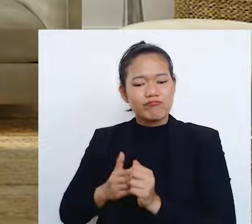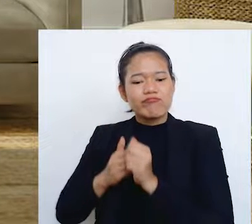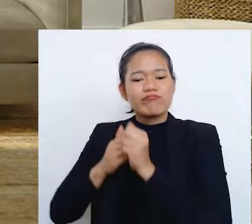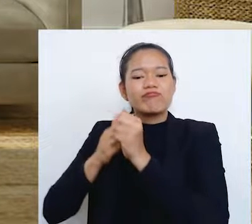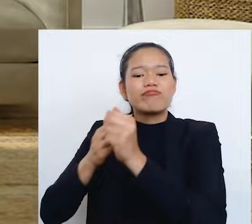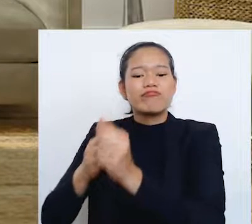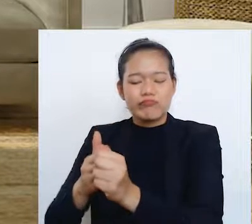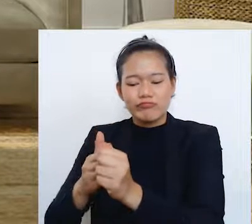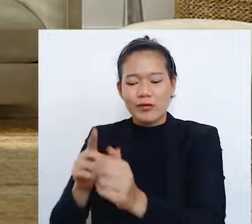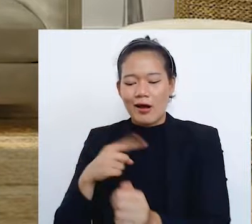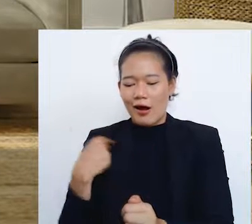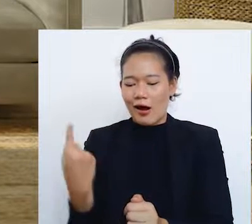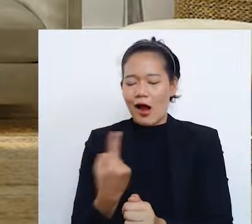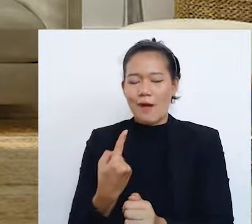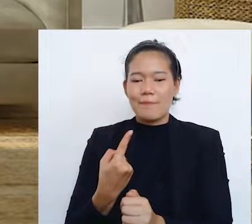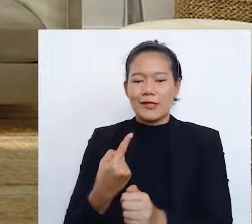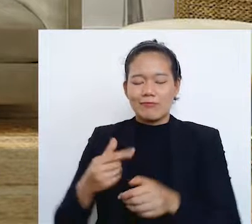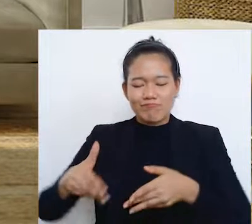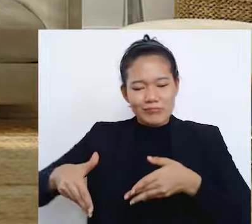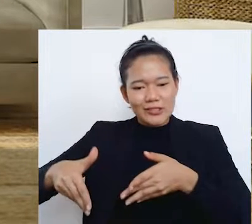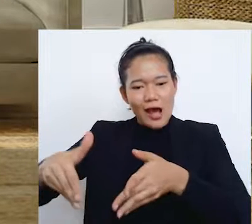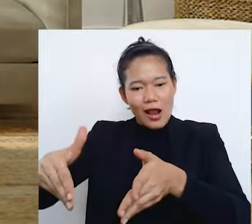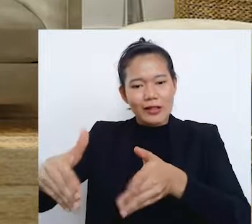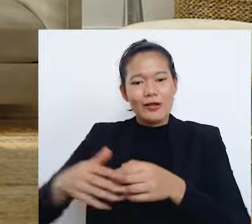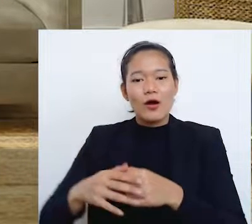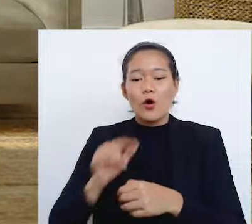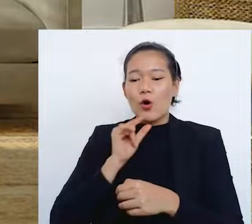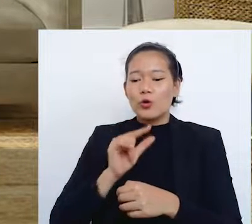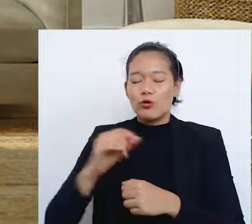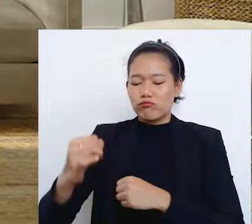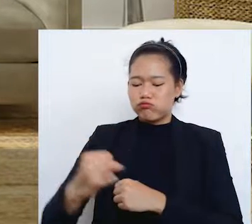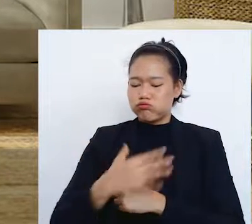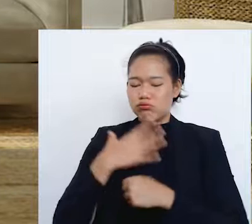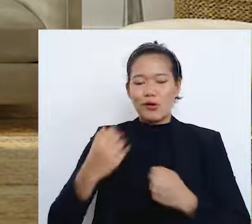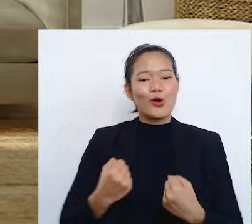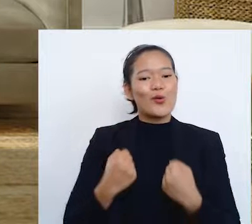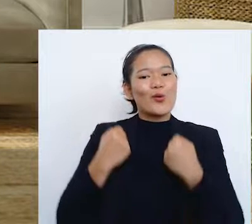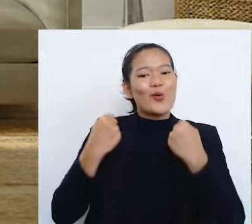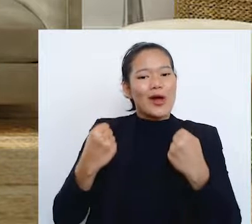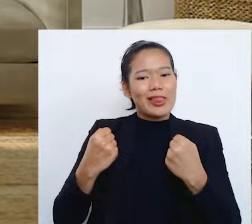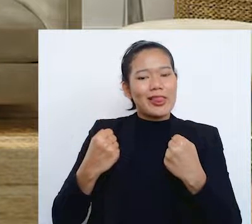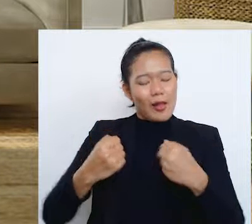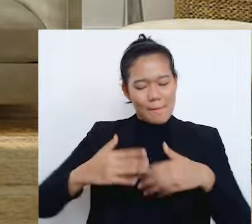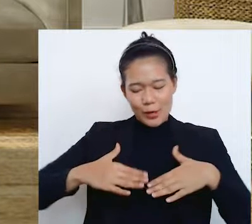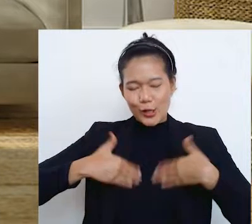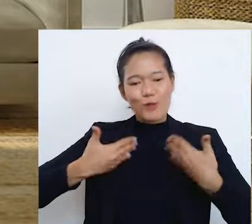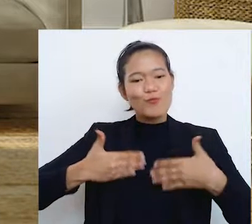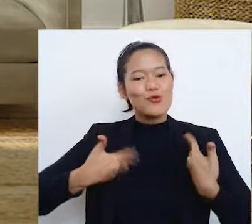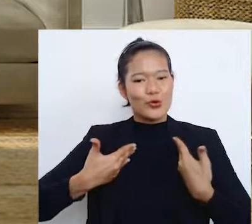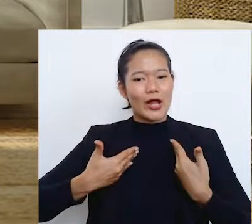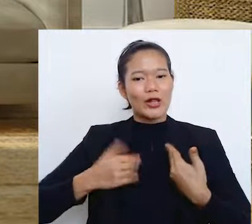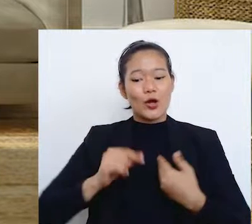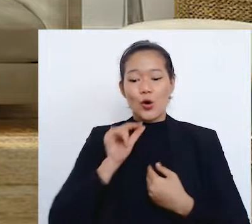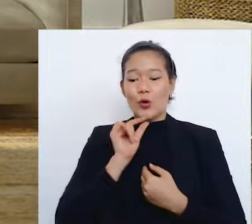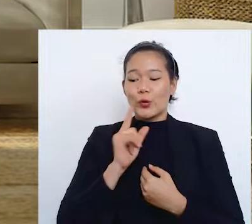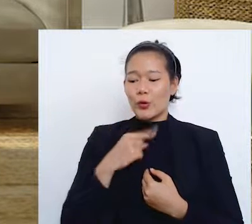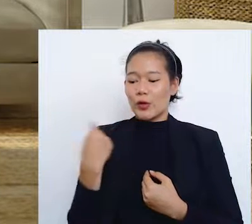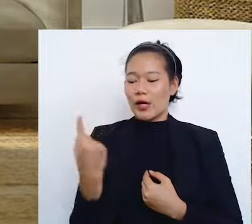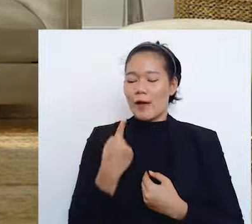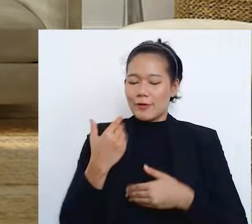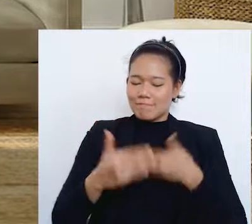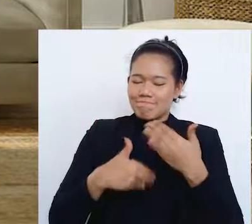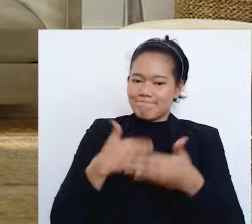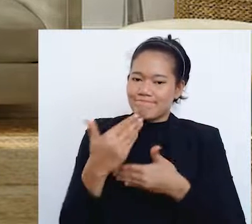bagi setiap langkah kami dan bahkan menjadi kekuatan serta penghiburan di dalam